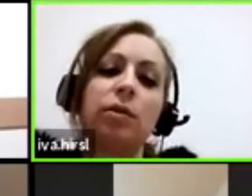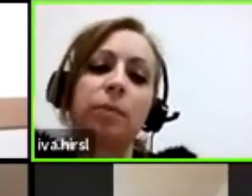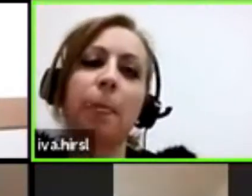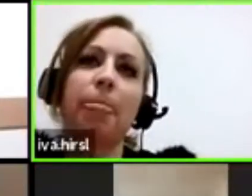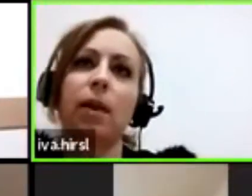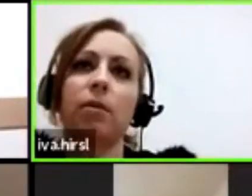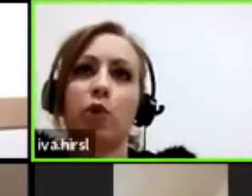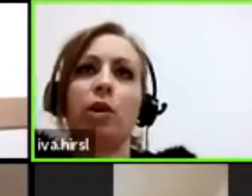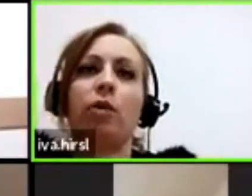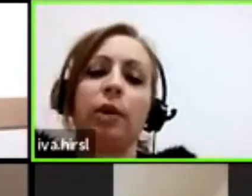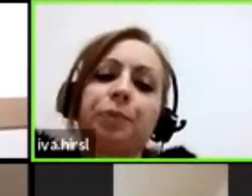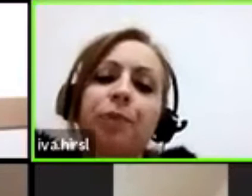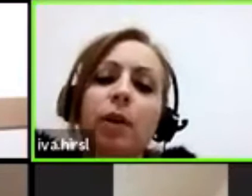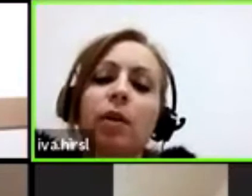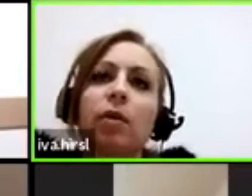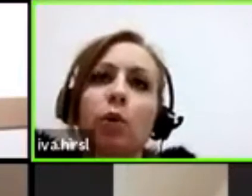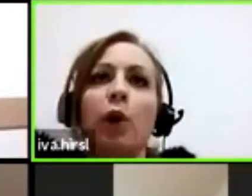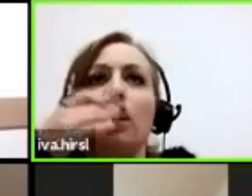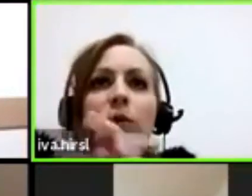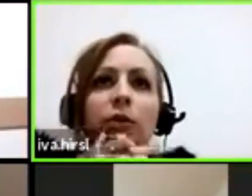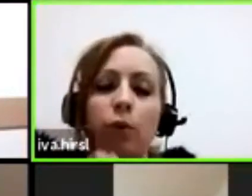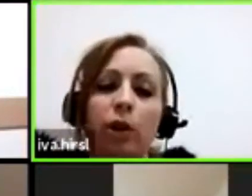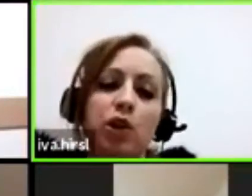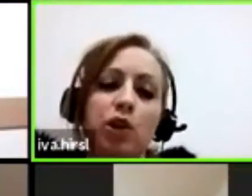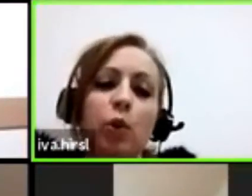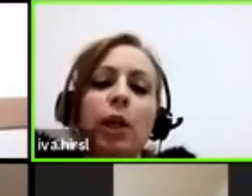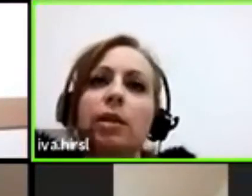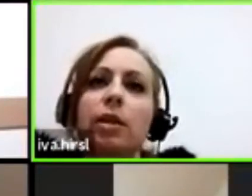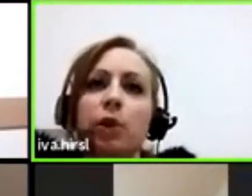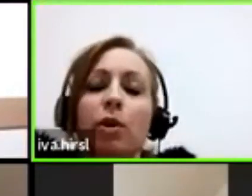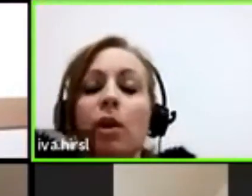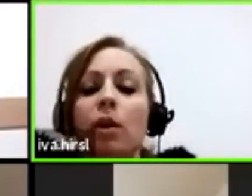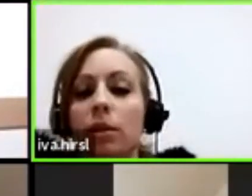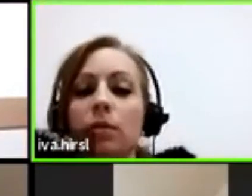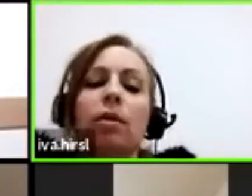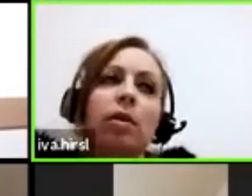način pružavaju komunikaciju,